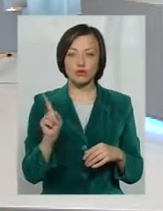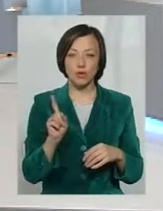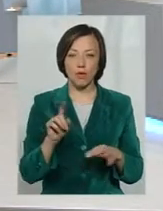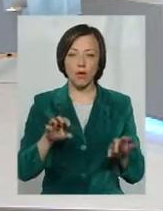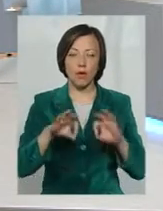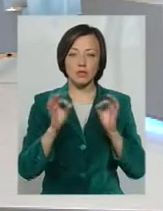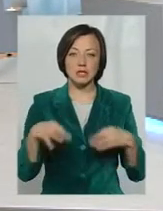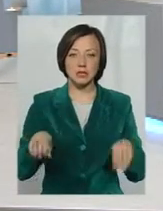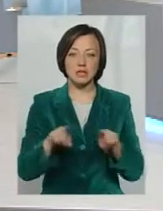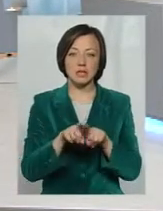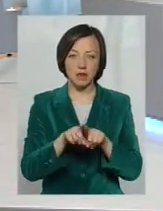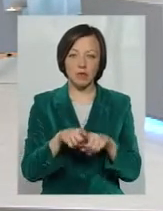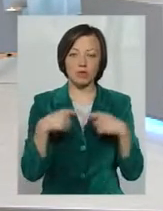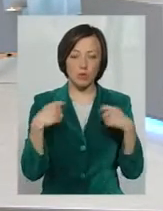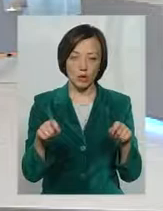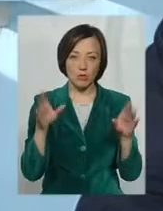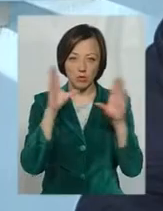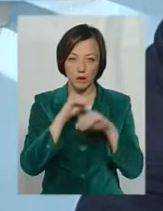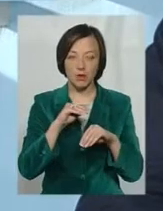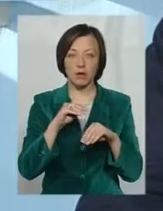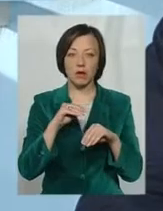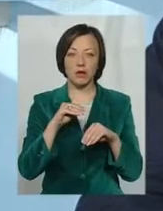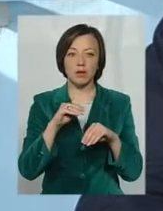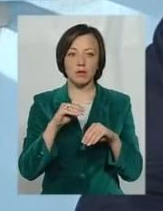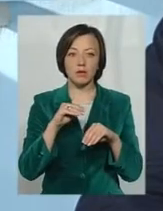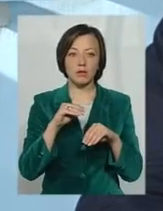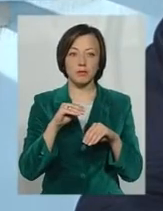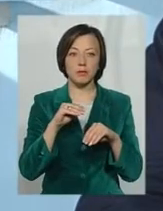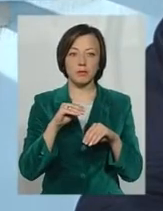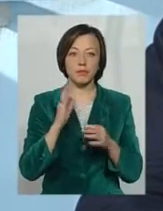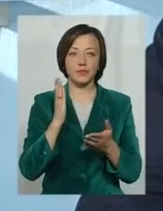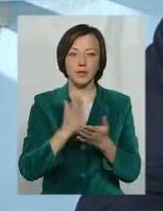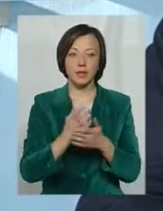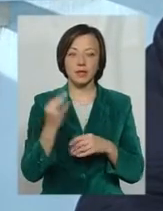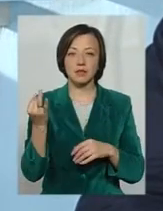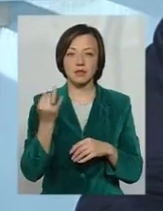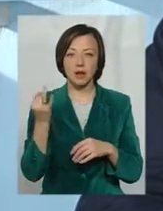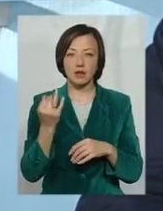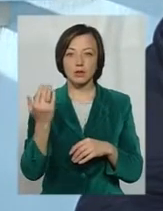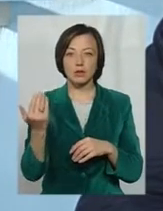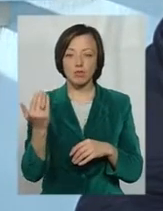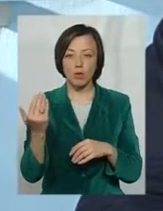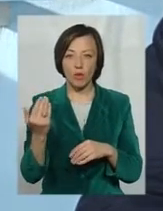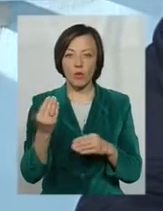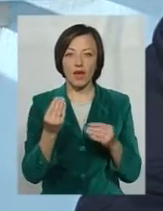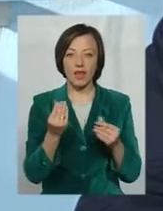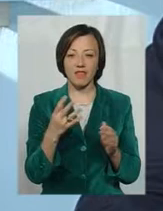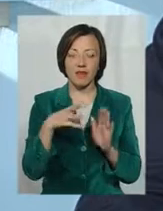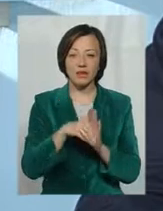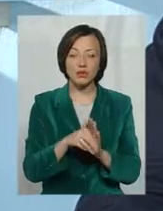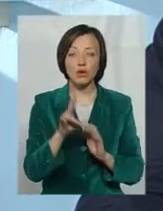восени ми все ж таки його реалізуємо, ми виставляли його на торги. Є зацікавленість з боку потенційних інвесторів, але